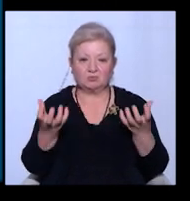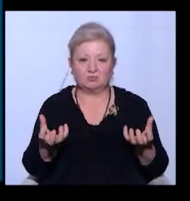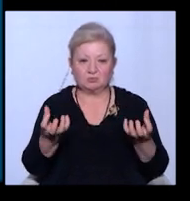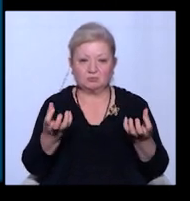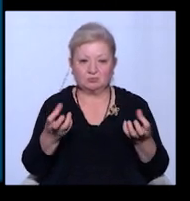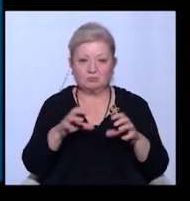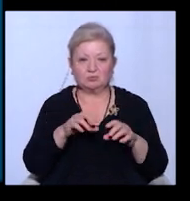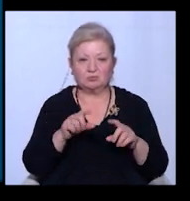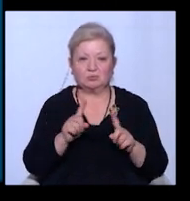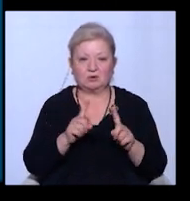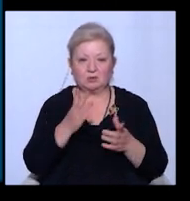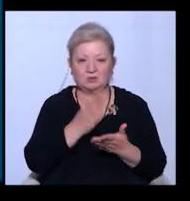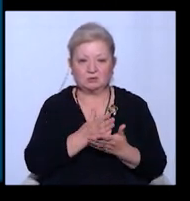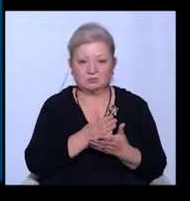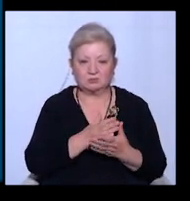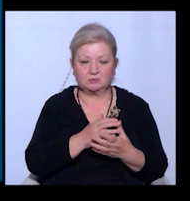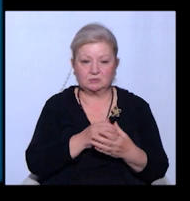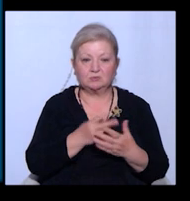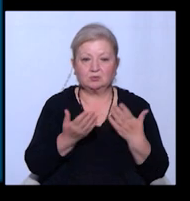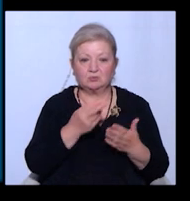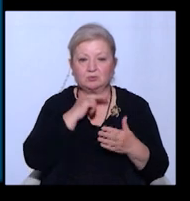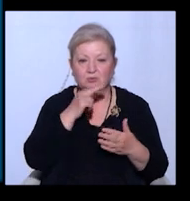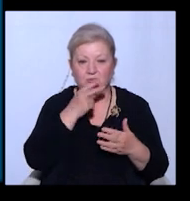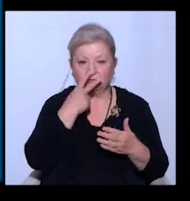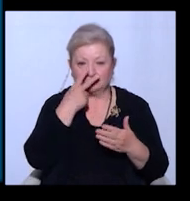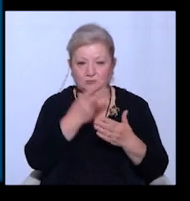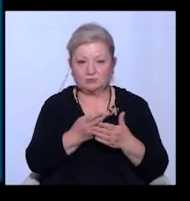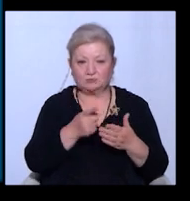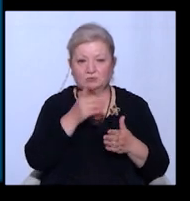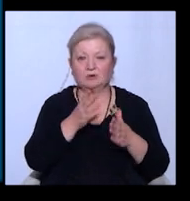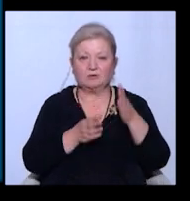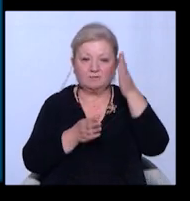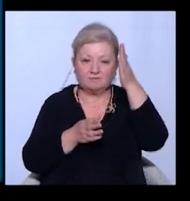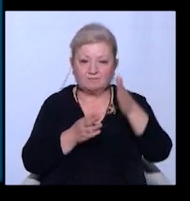შეხვდებიან ერთმანეთს და შეხვდნენ კიდევაც.